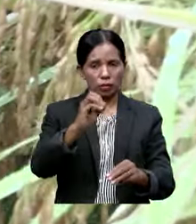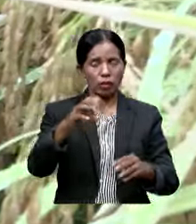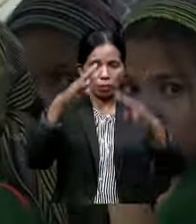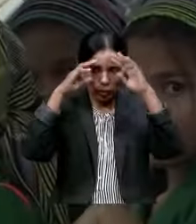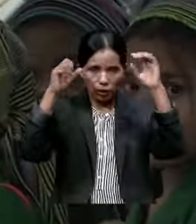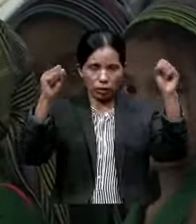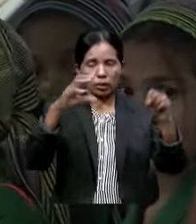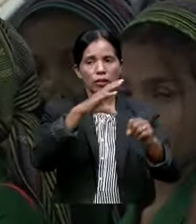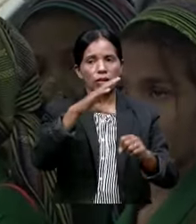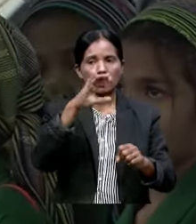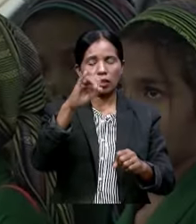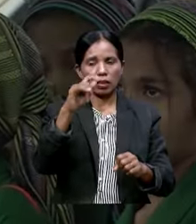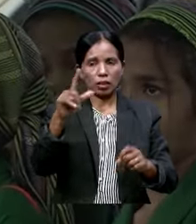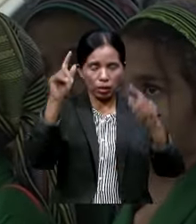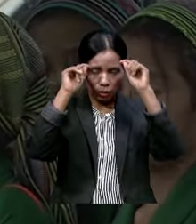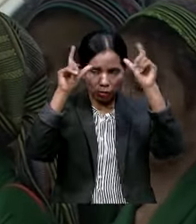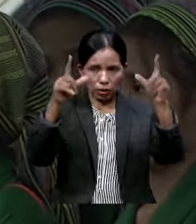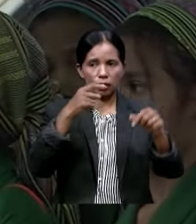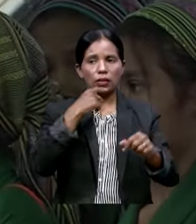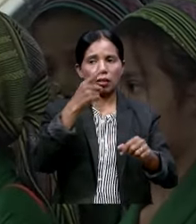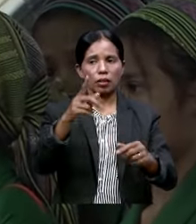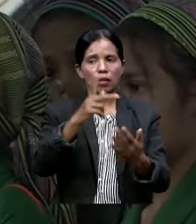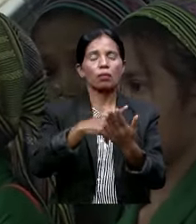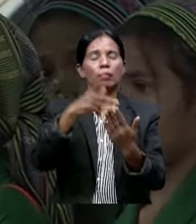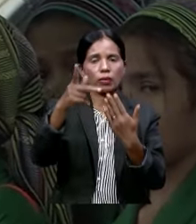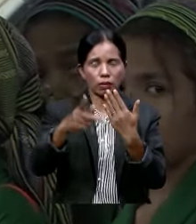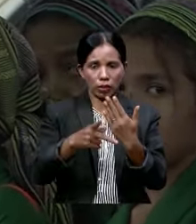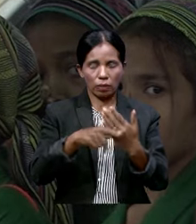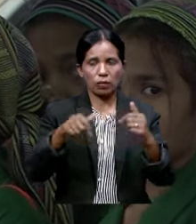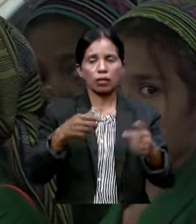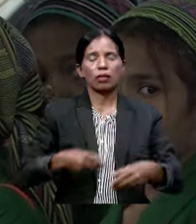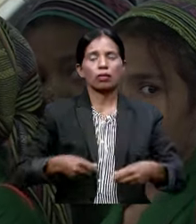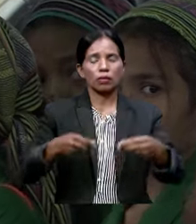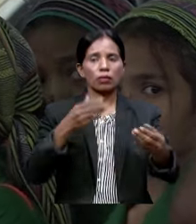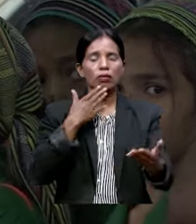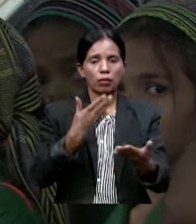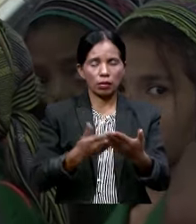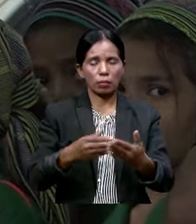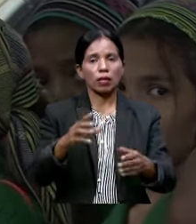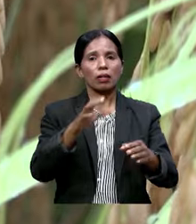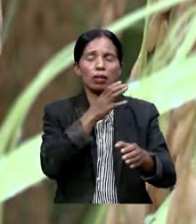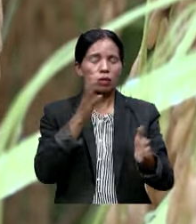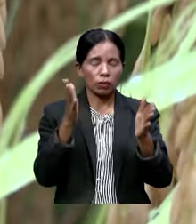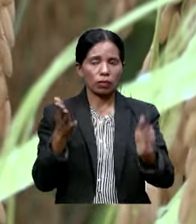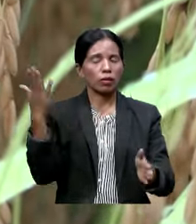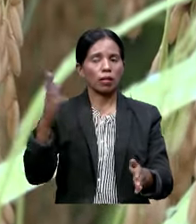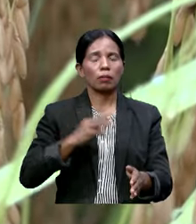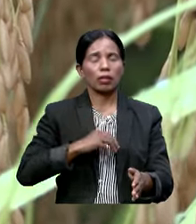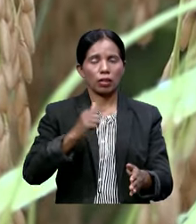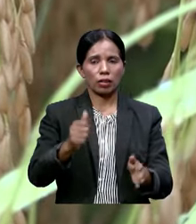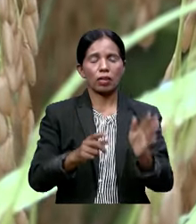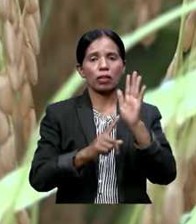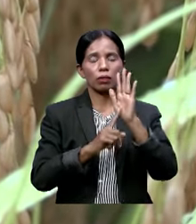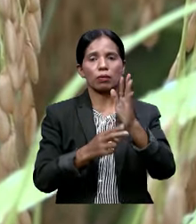Timor Leste, Jorge Manuel de Arroyo Serrano Hateten, Programa Demoplot Nemotiva Agricultor Sira, Iha Maliana, no consegue hatudu resultado